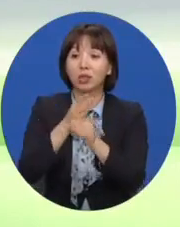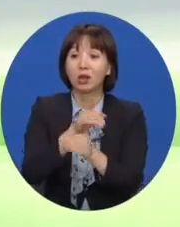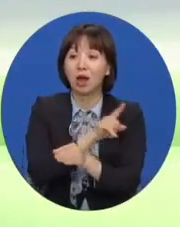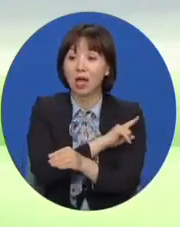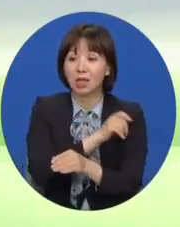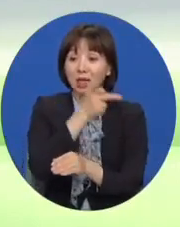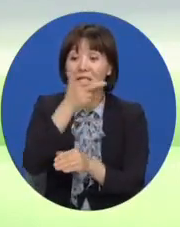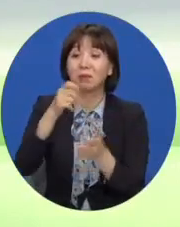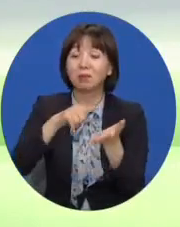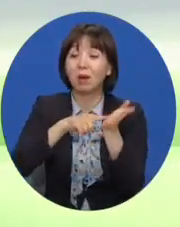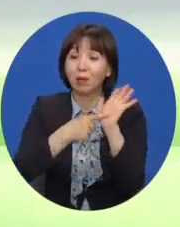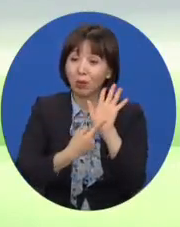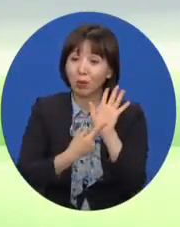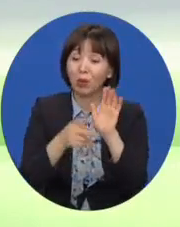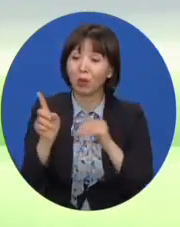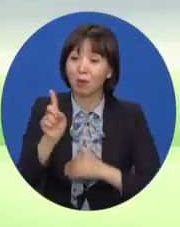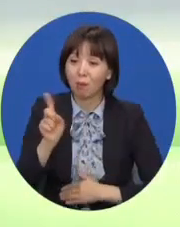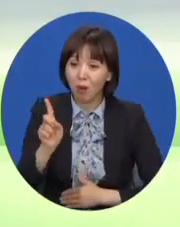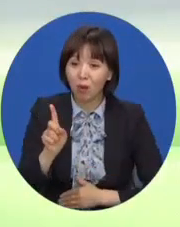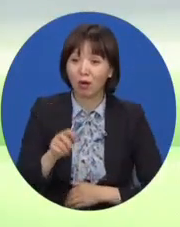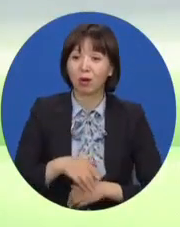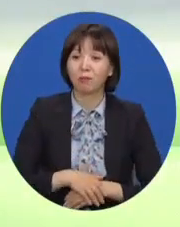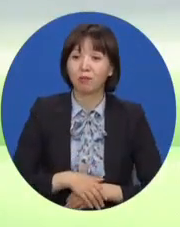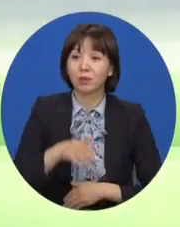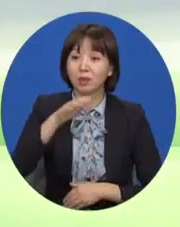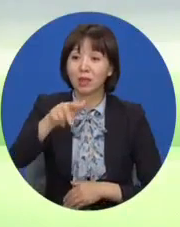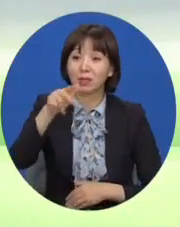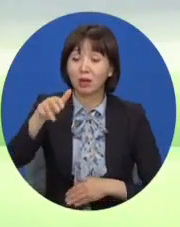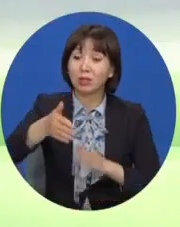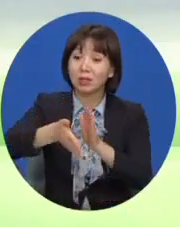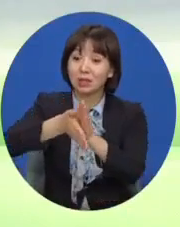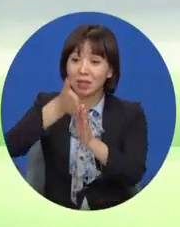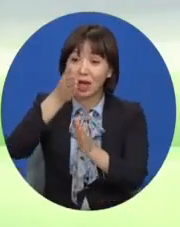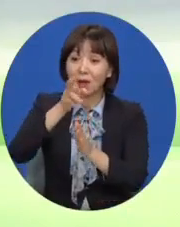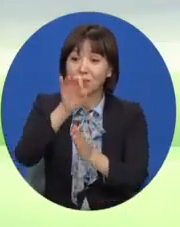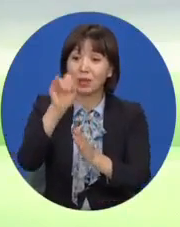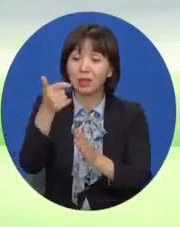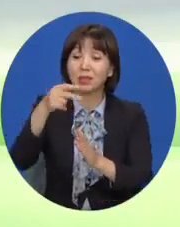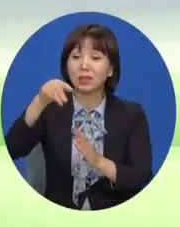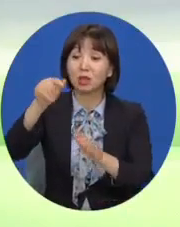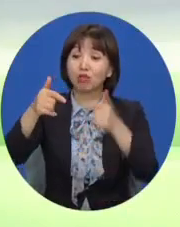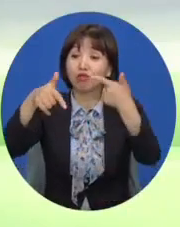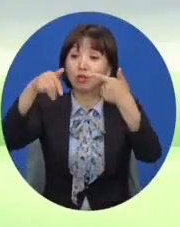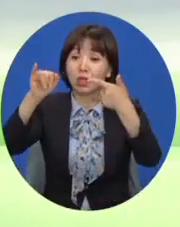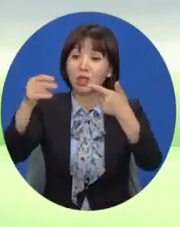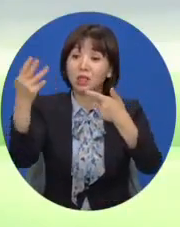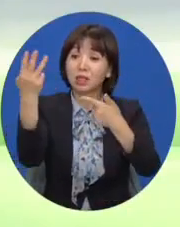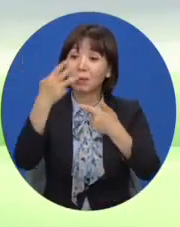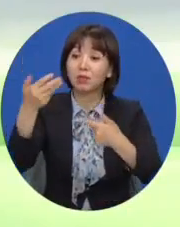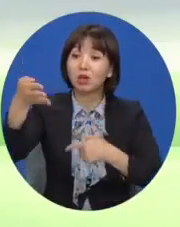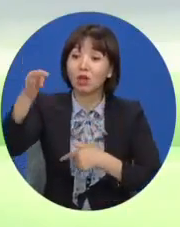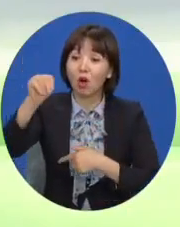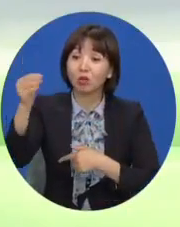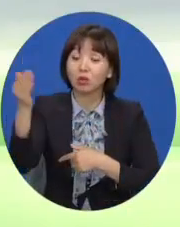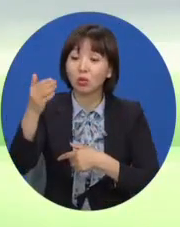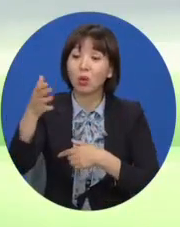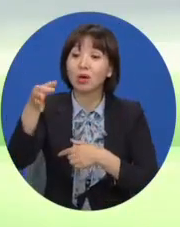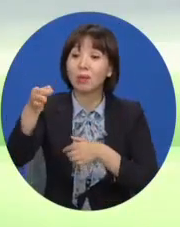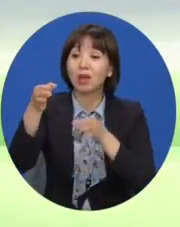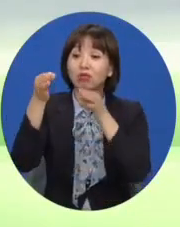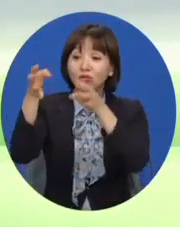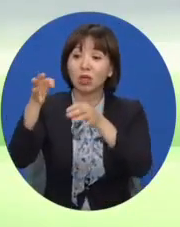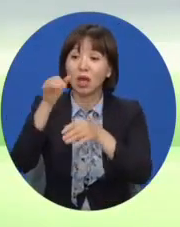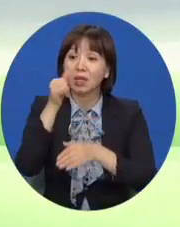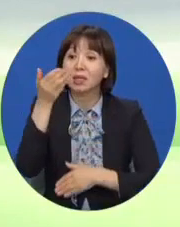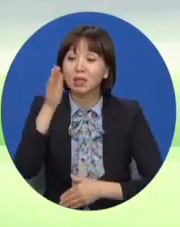큰 발표한 것은 이미 제천시가 민선 6기에 3천억 정도의 금액을 투자하는데 그런